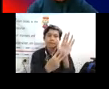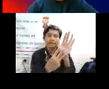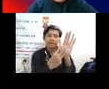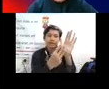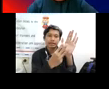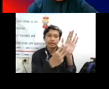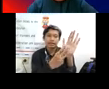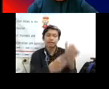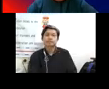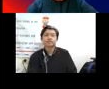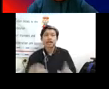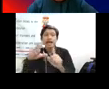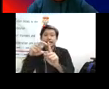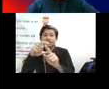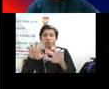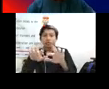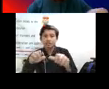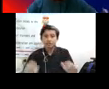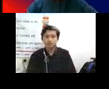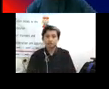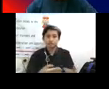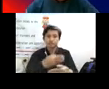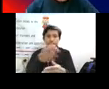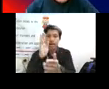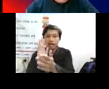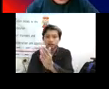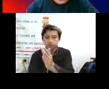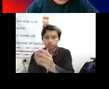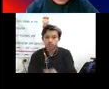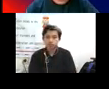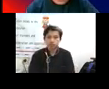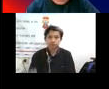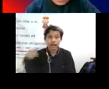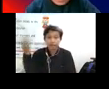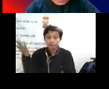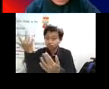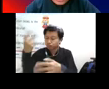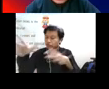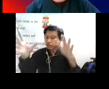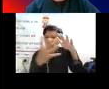add menu add kemudian kita masukkan yang format risk tadi